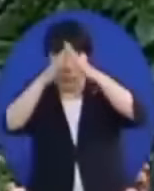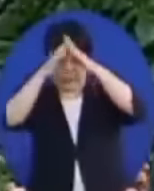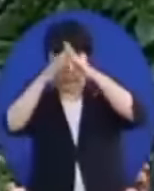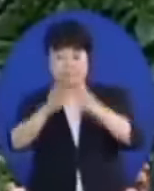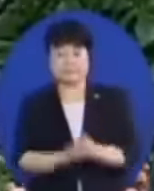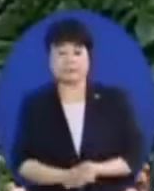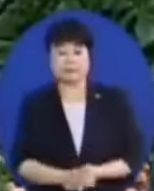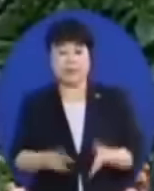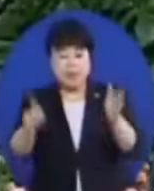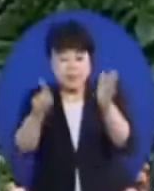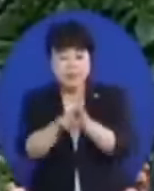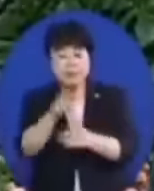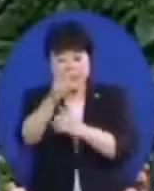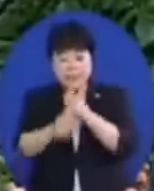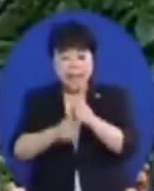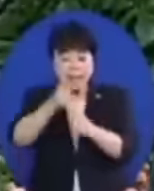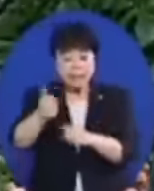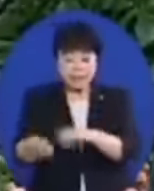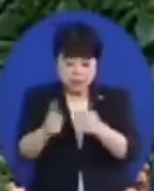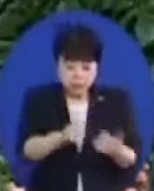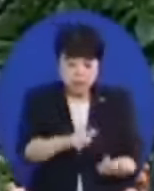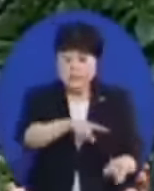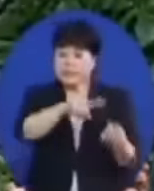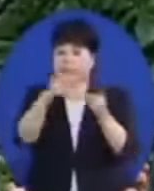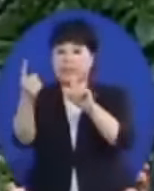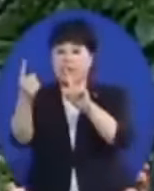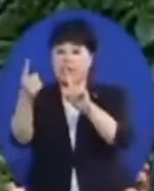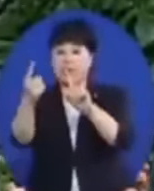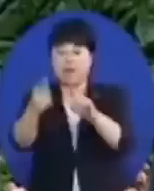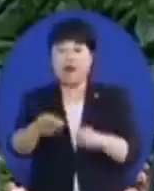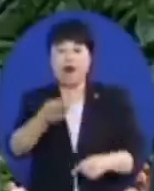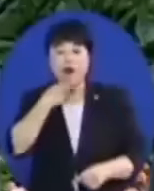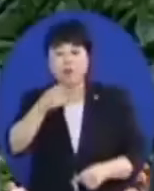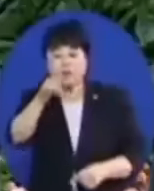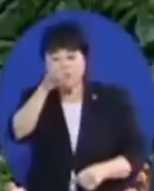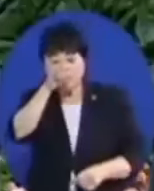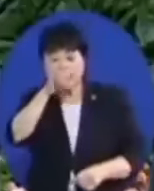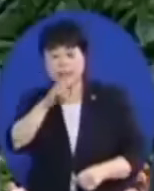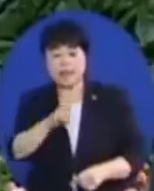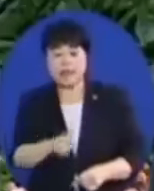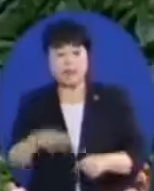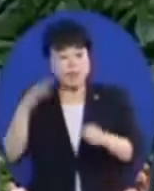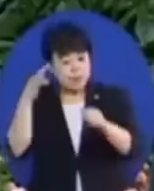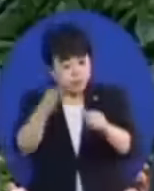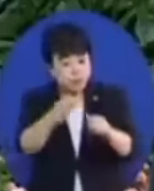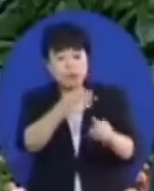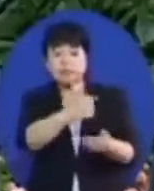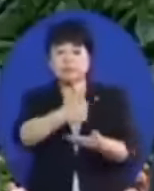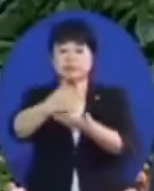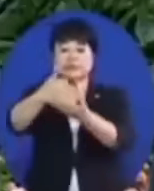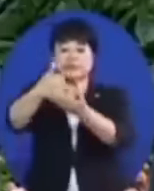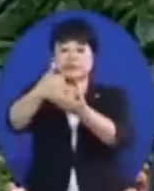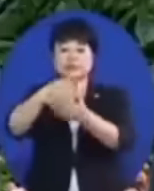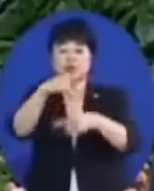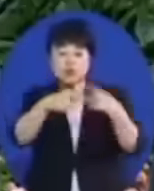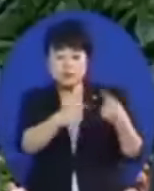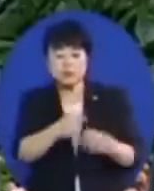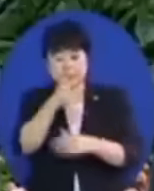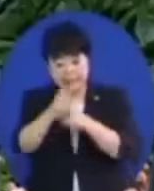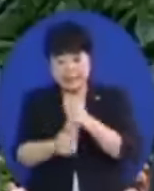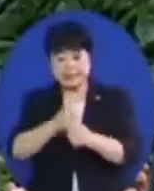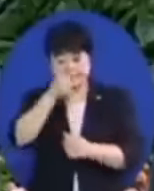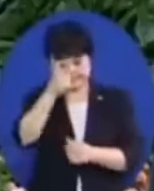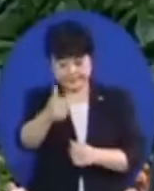같으니 그가 믿은 바 하나님은 죽은 자를 살리시며 없는 것을 있는 것으로 부르시는 이신이라. 따라 말씀하세요.